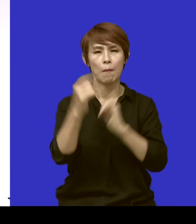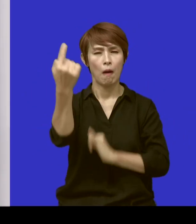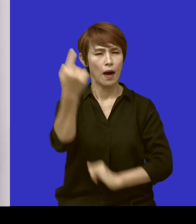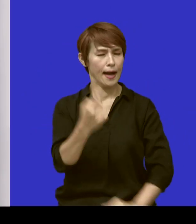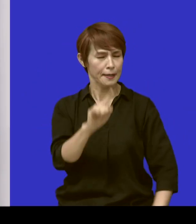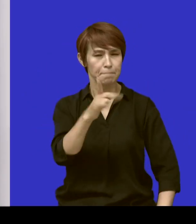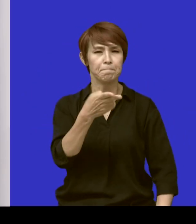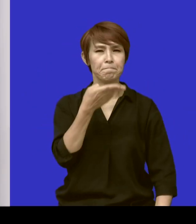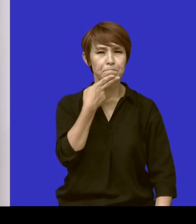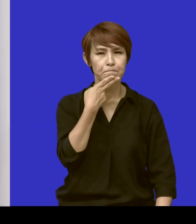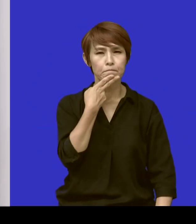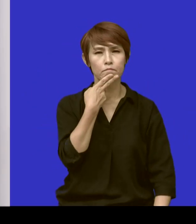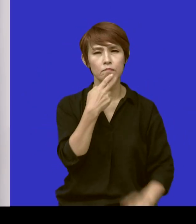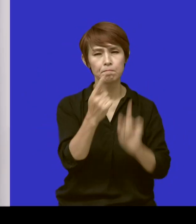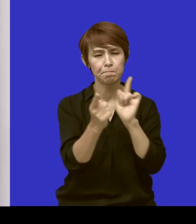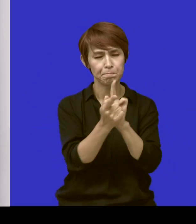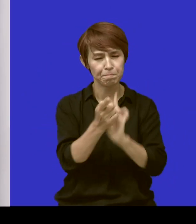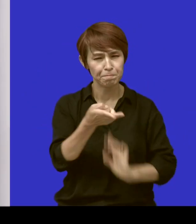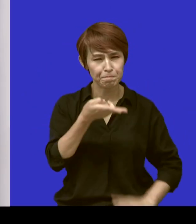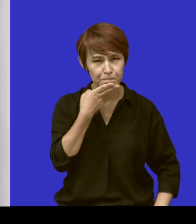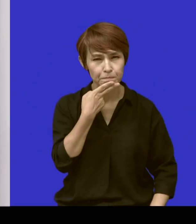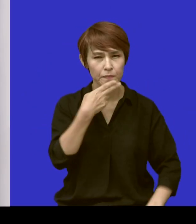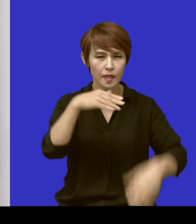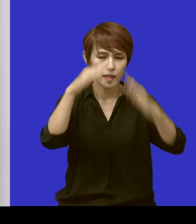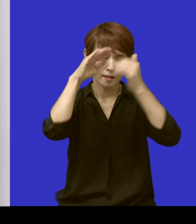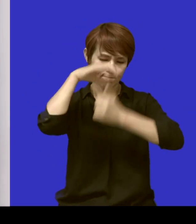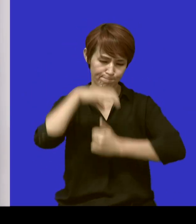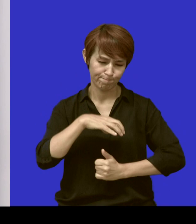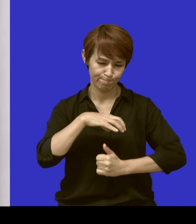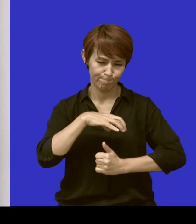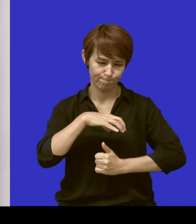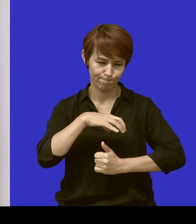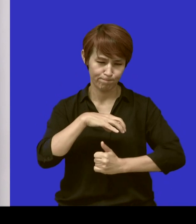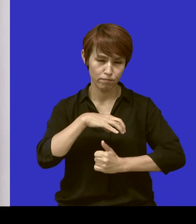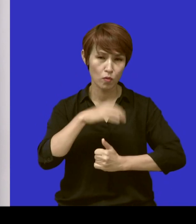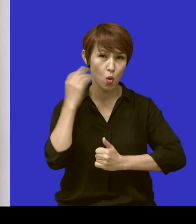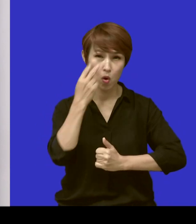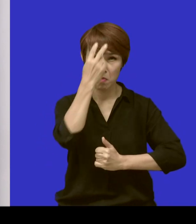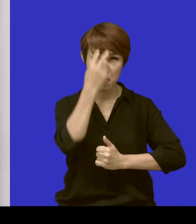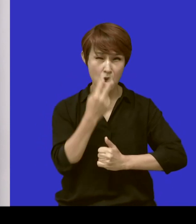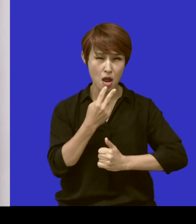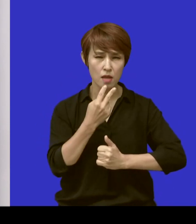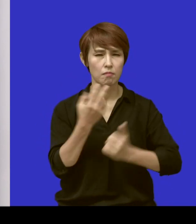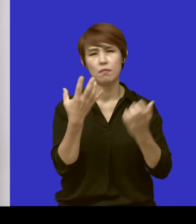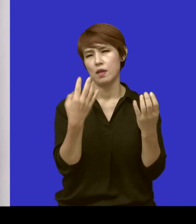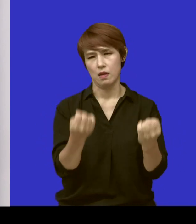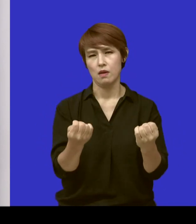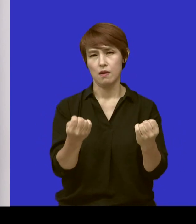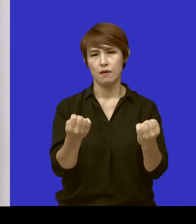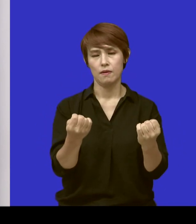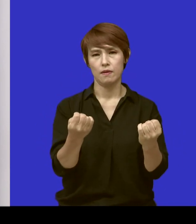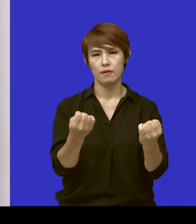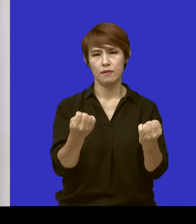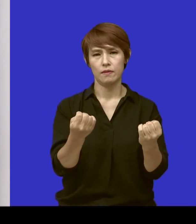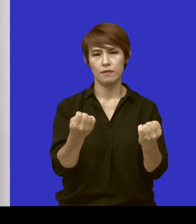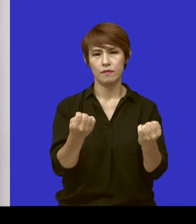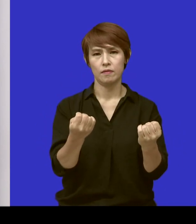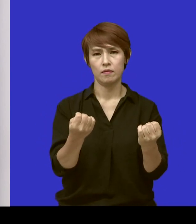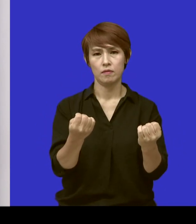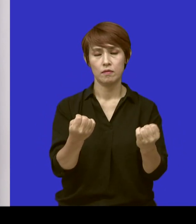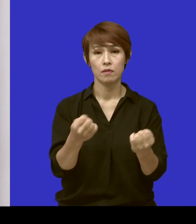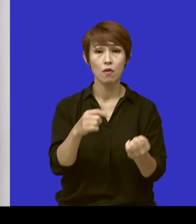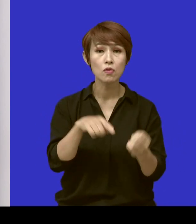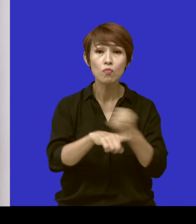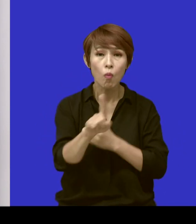없이 만나주는 사람 없이 집에 갇혀 있는 농맹인들이 지금 지방에도 많이 있거든요. 네. 그건